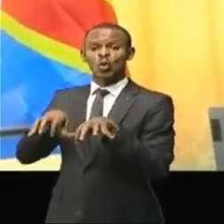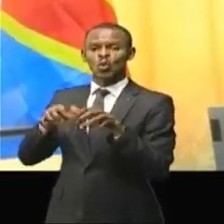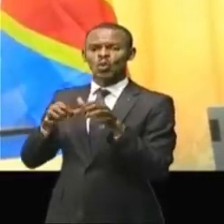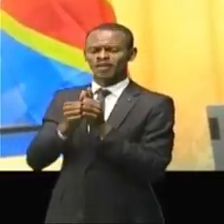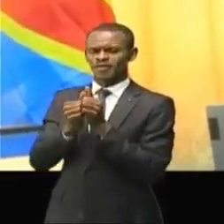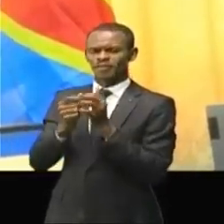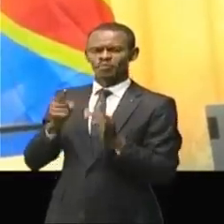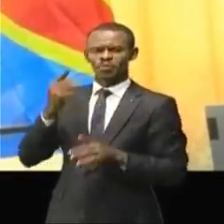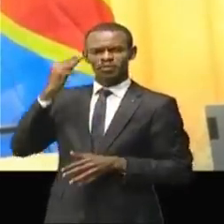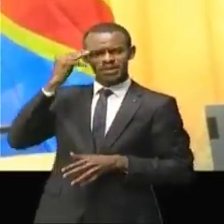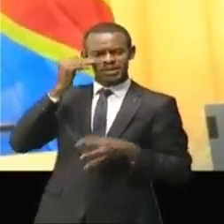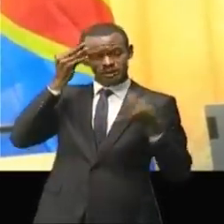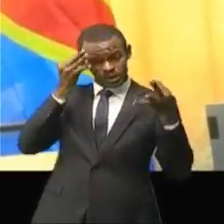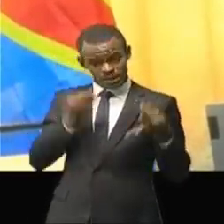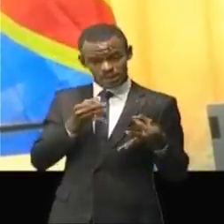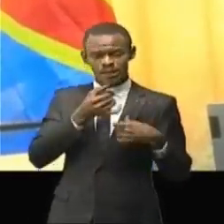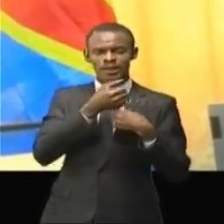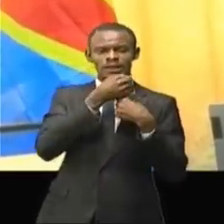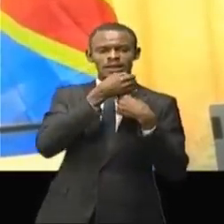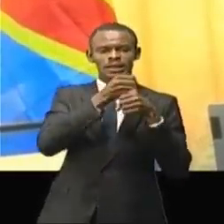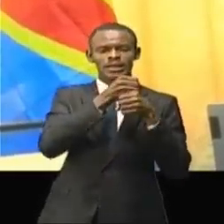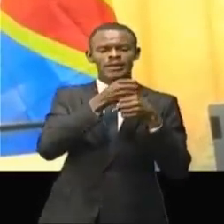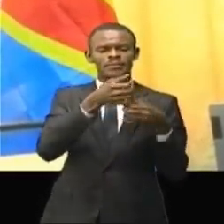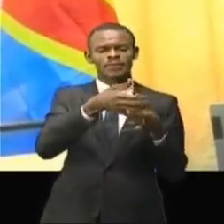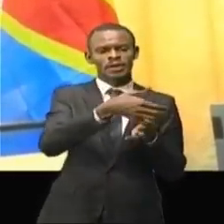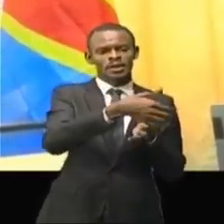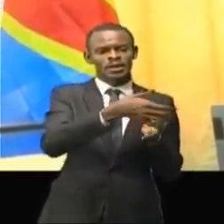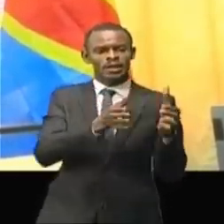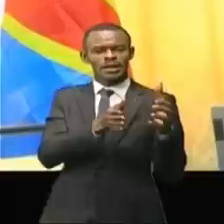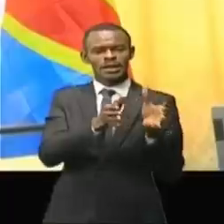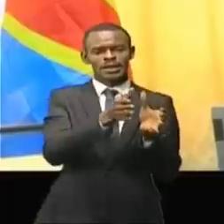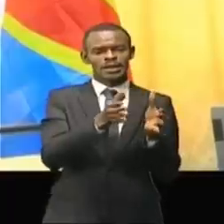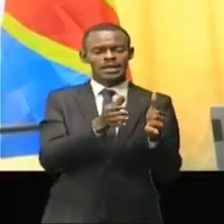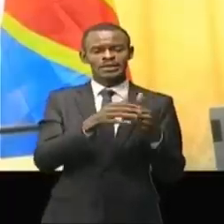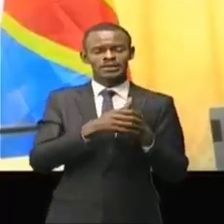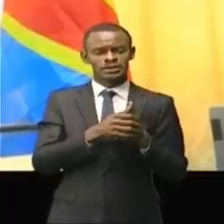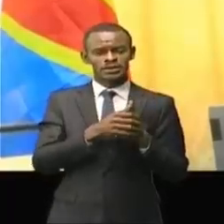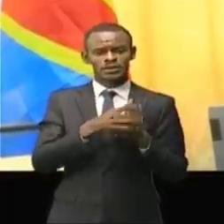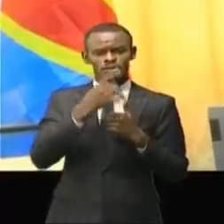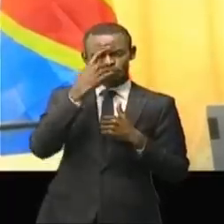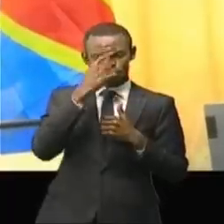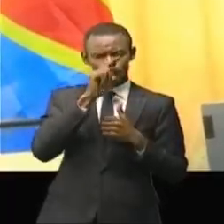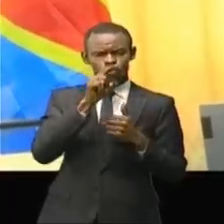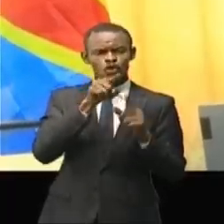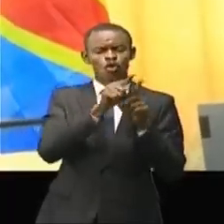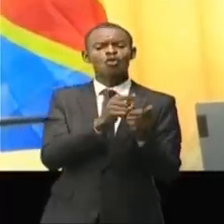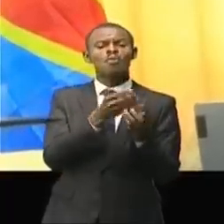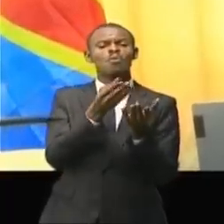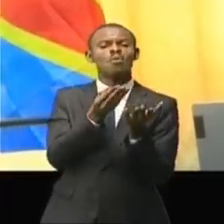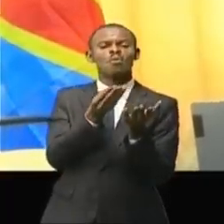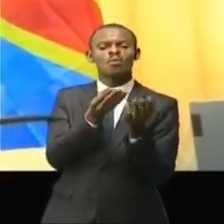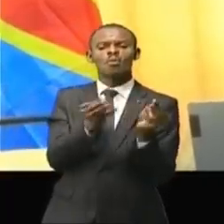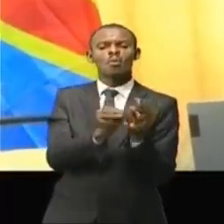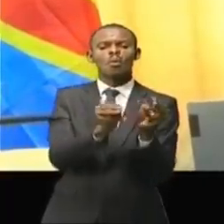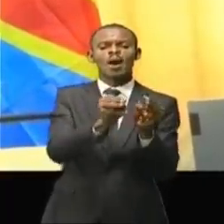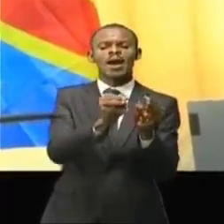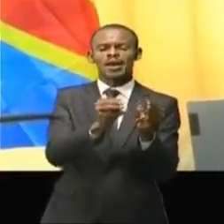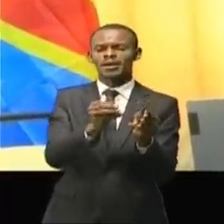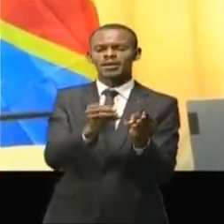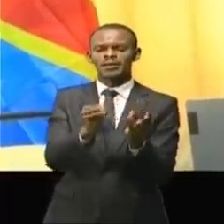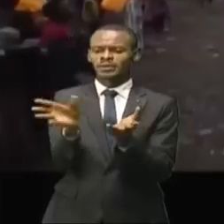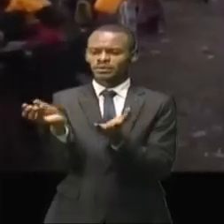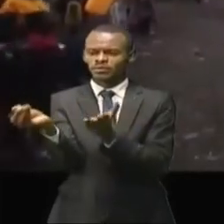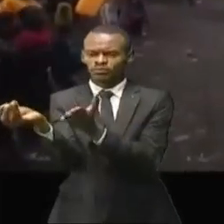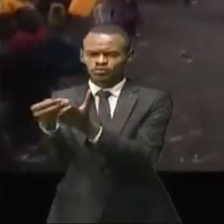de créer la caisse pour que la caisse soit le mécanisme du gouvernement pour mobiliser les ressources qui devraient douter